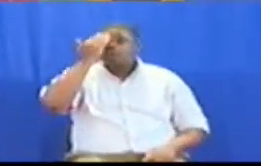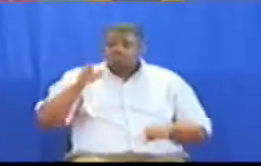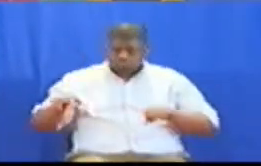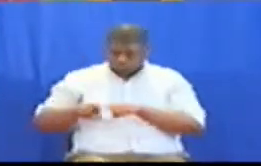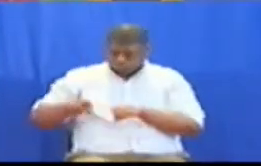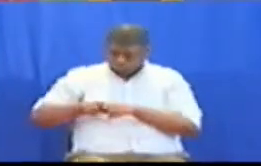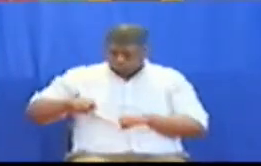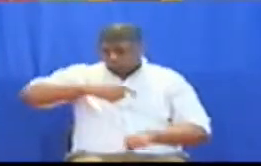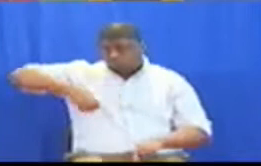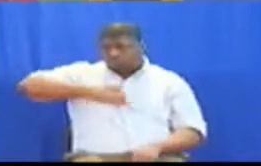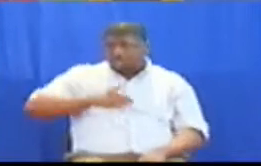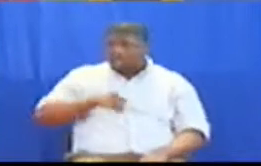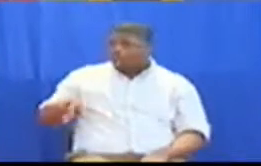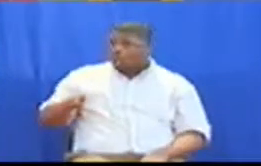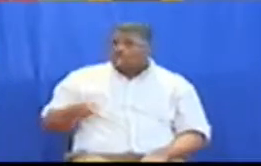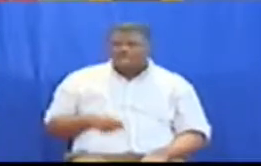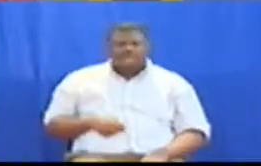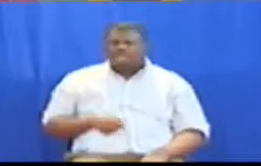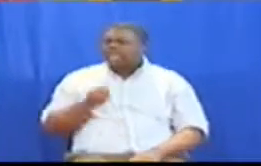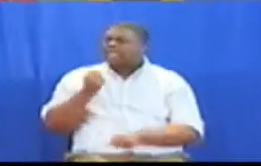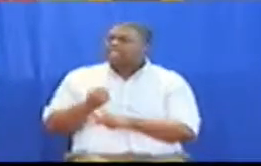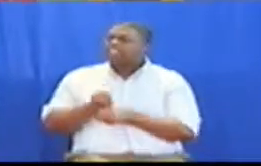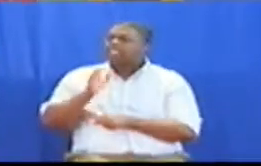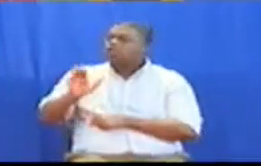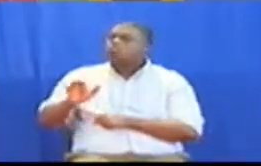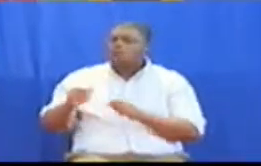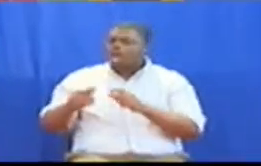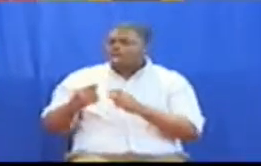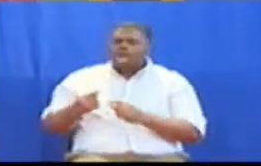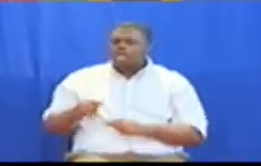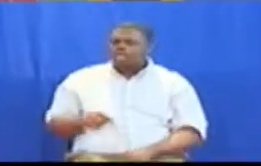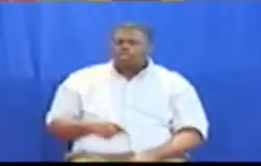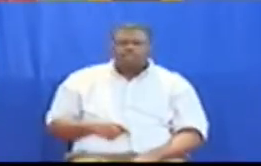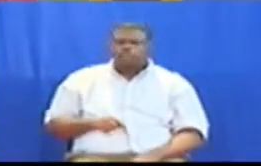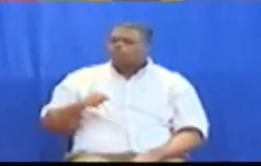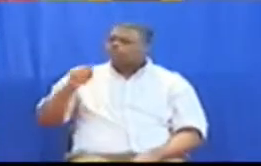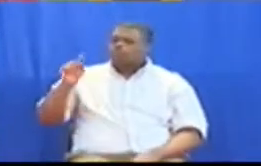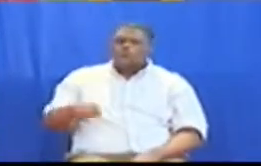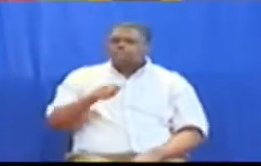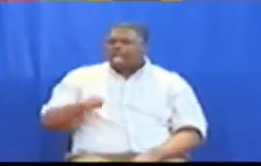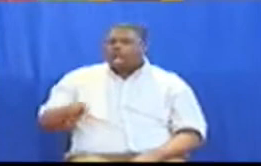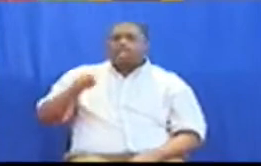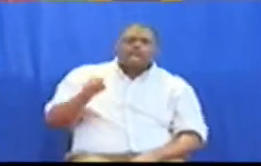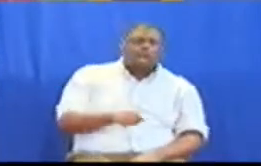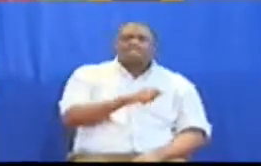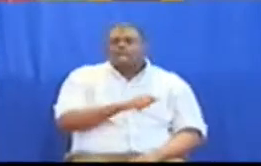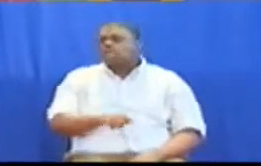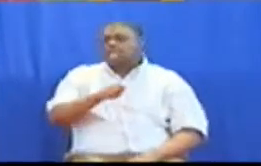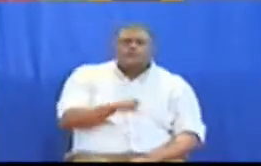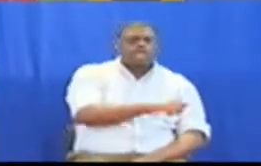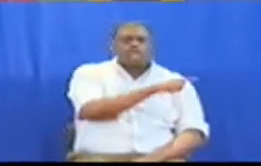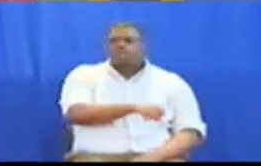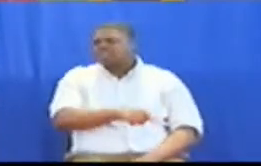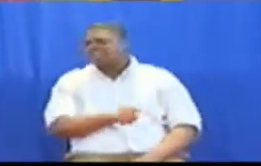hawa wapo kwa ajili ya kukosoa yale mambo ambayo hatuwezi kufanya. Lakini yale mambo yaliyofanyika, hakuna sababu hata ya kumpeleka